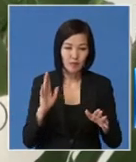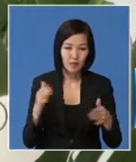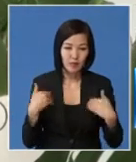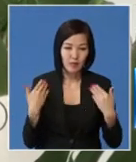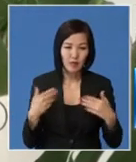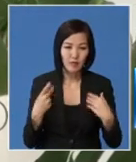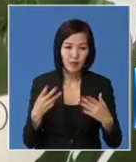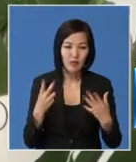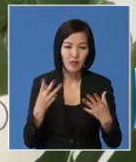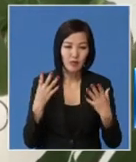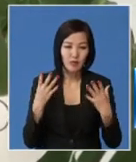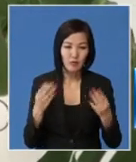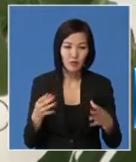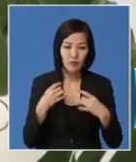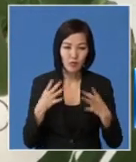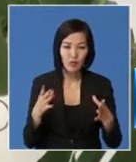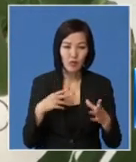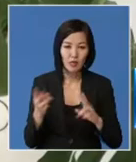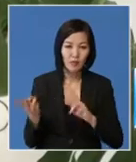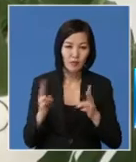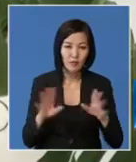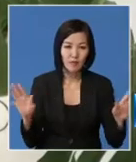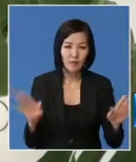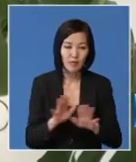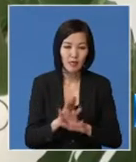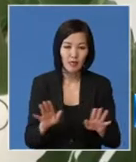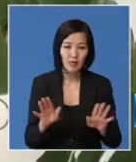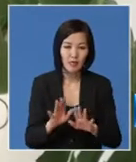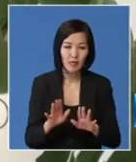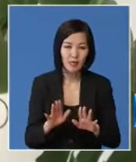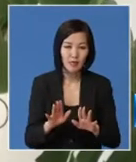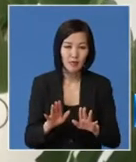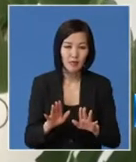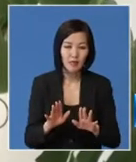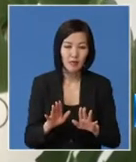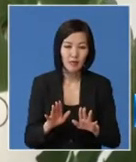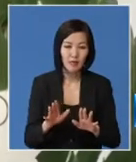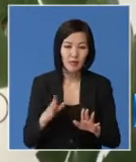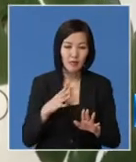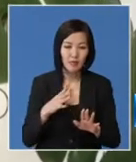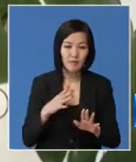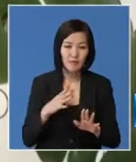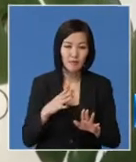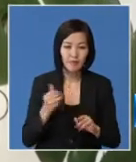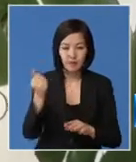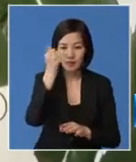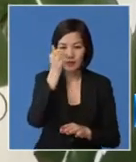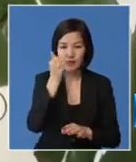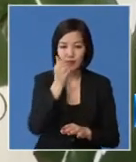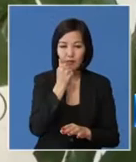Екі күн наурыздадық. Би десе би болды. Қара жорғаны биледі балдар,